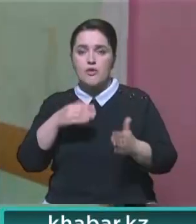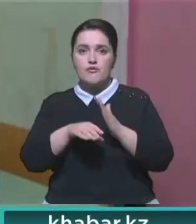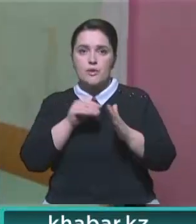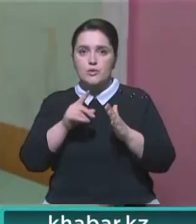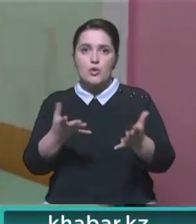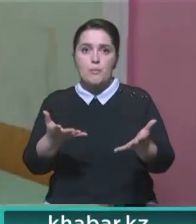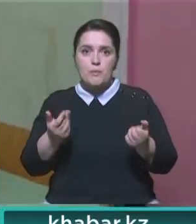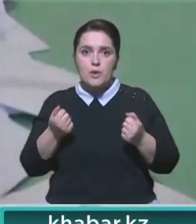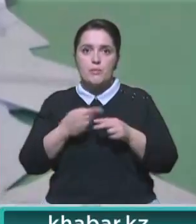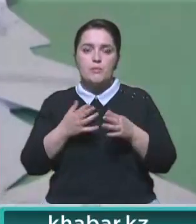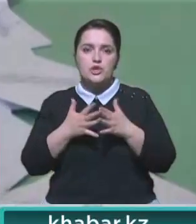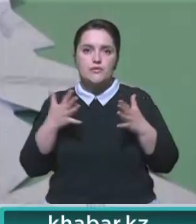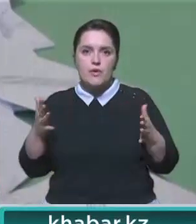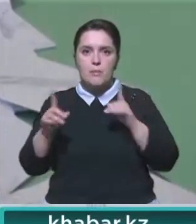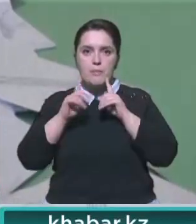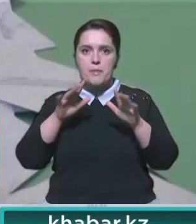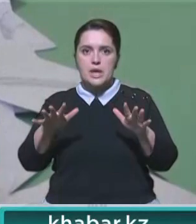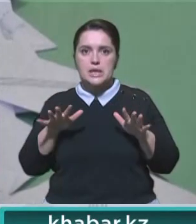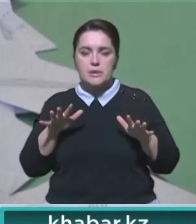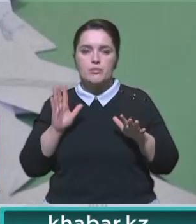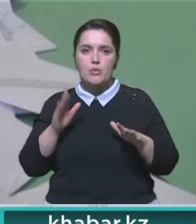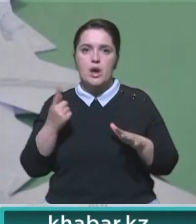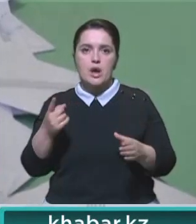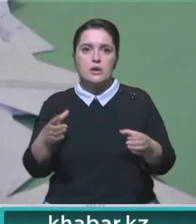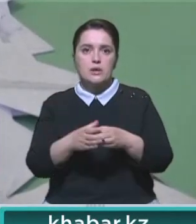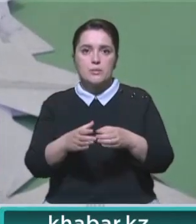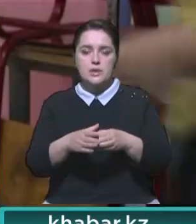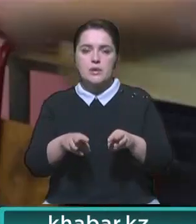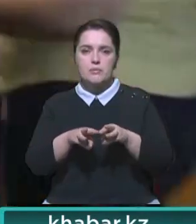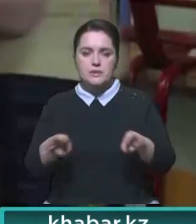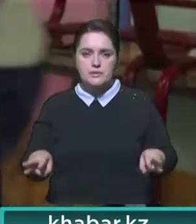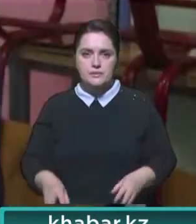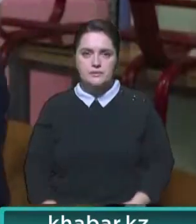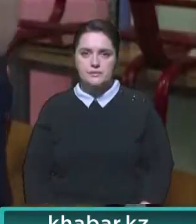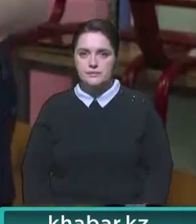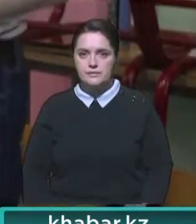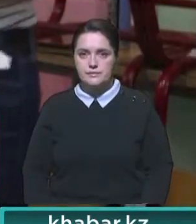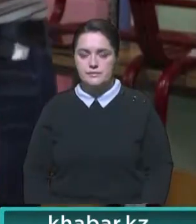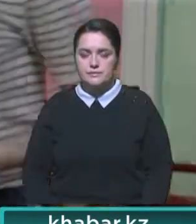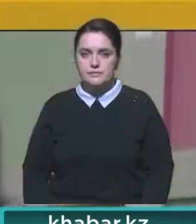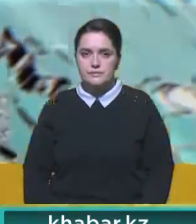чтобы получить уже абсолютное большинство в парламенте и сформировать однопартийное правительство.